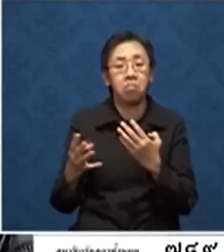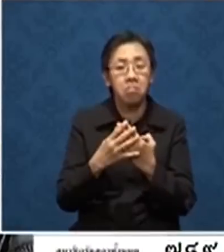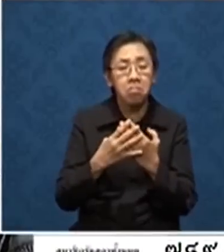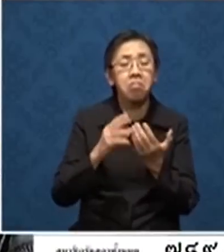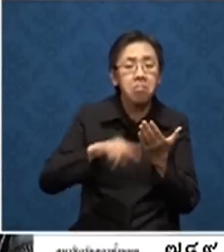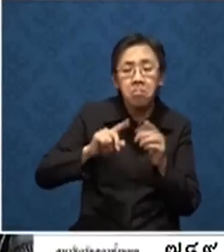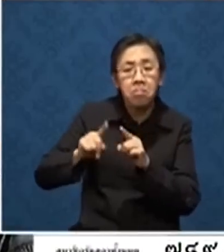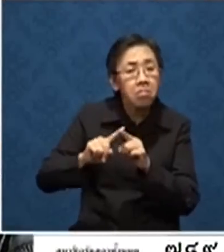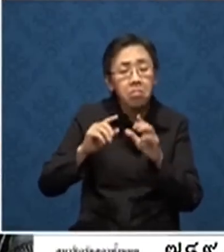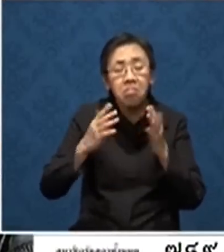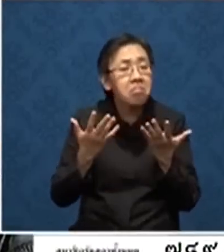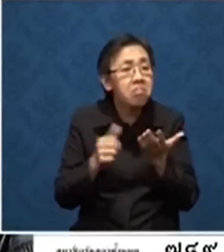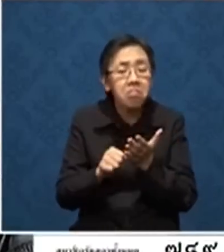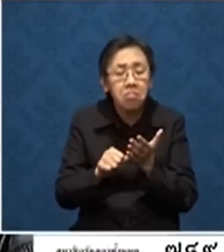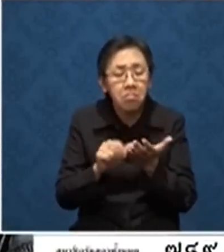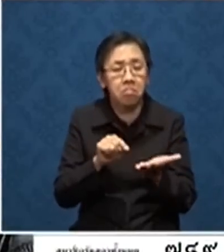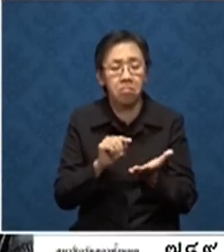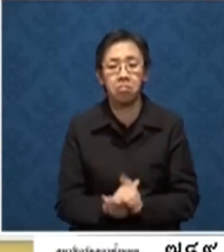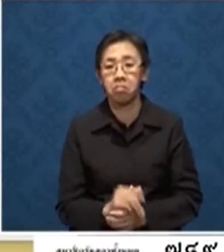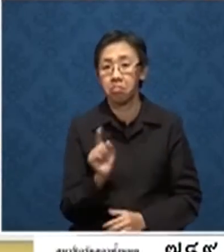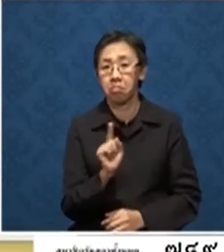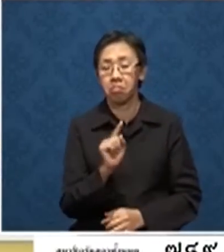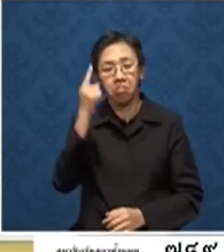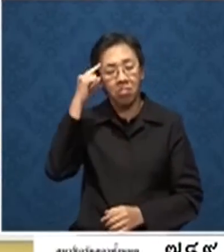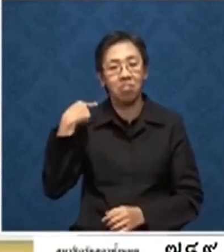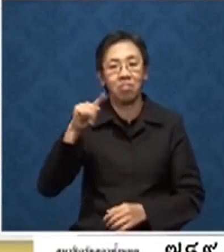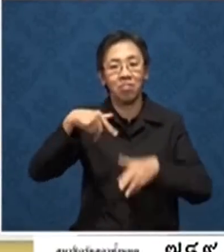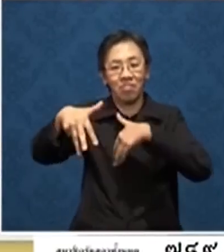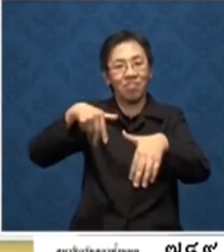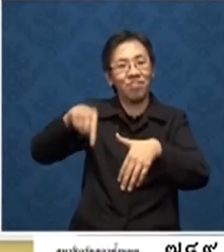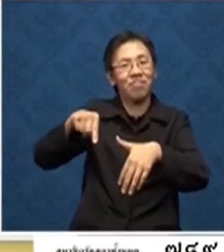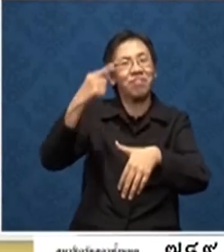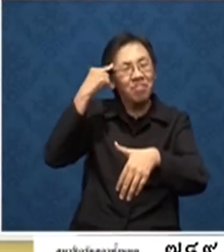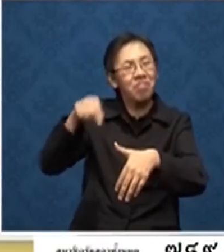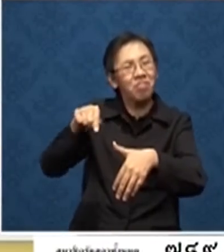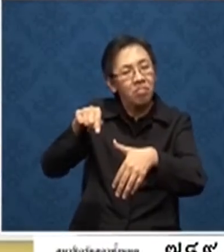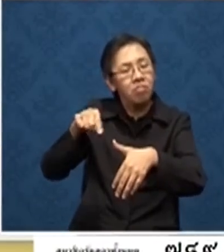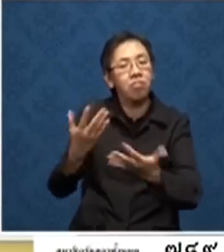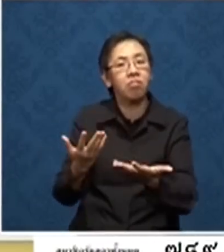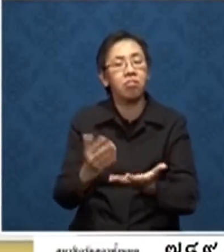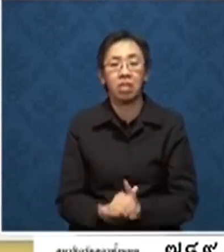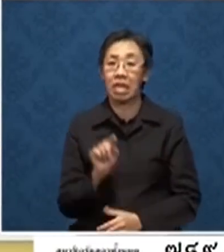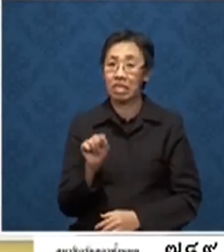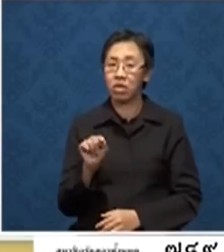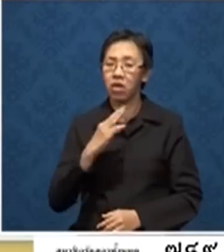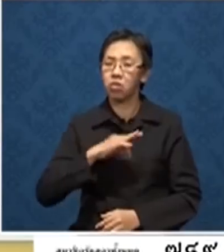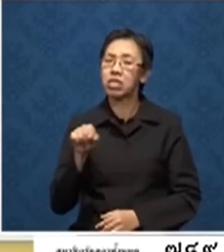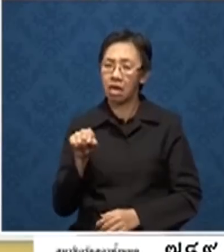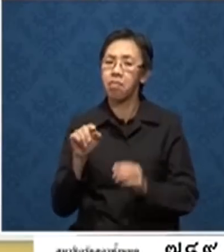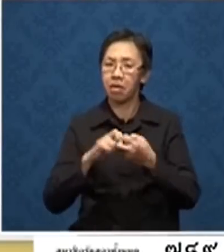ผู้ละเมิดพระมหากษัตริย์ด้วยเหตุผลที่ว่าเป็นประโยชน์ต่อสาธารณะชนอันนี้แหละครับเป็นเรื่อง